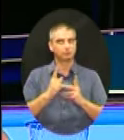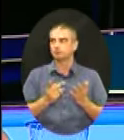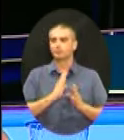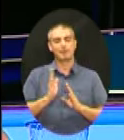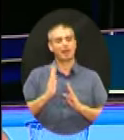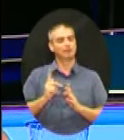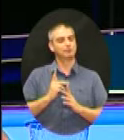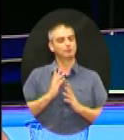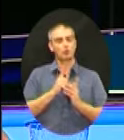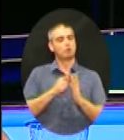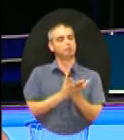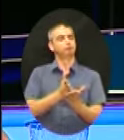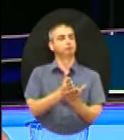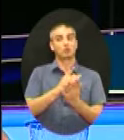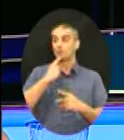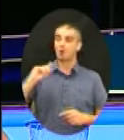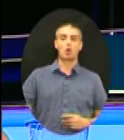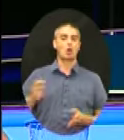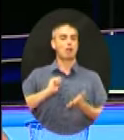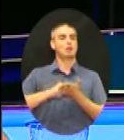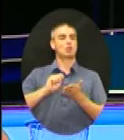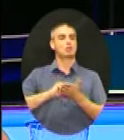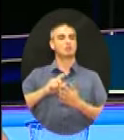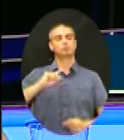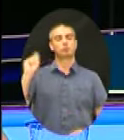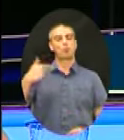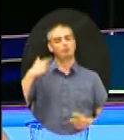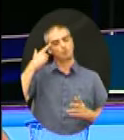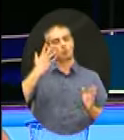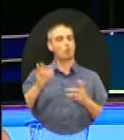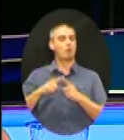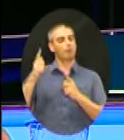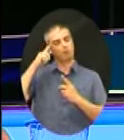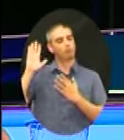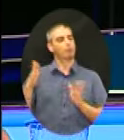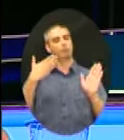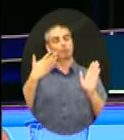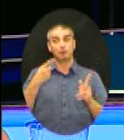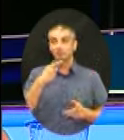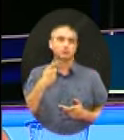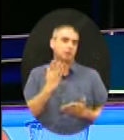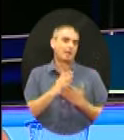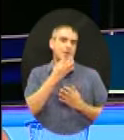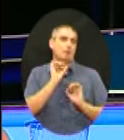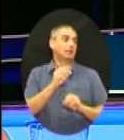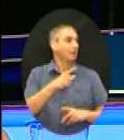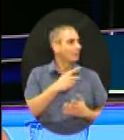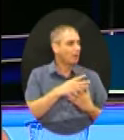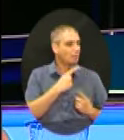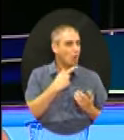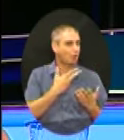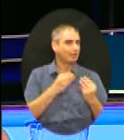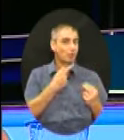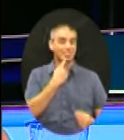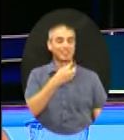פניות כי אומרים כולנו כל העיתונאים אנחנו מטים וזה הפך להיות לגיטימי ובמ עיבוד הדיווח